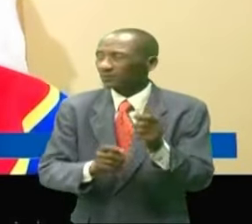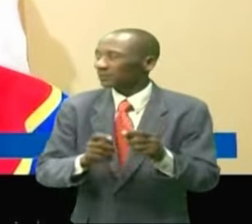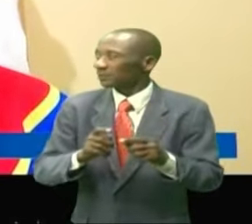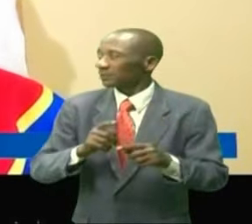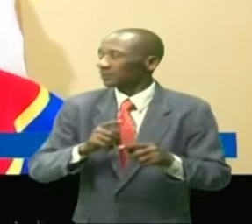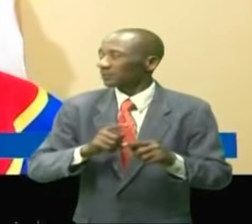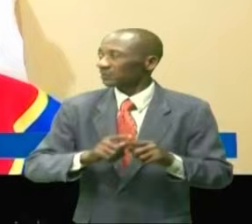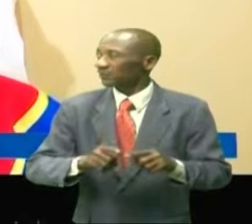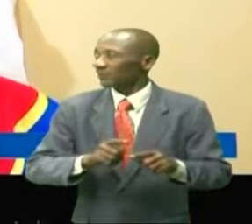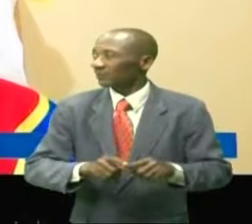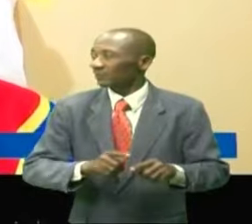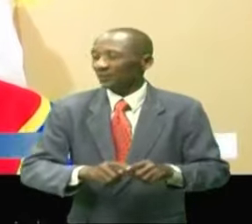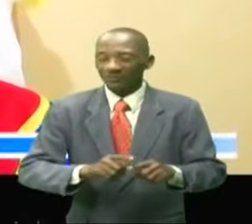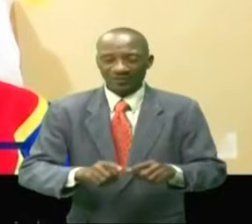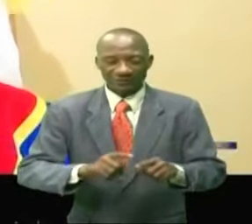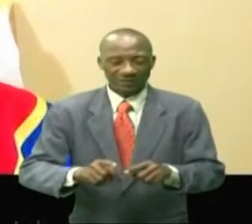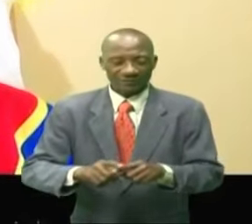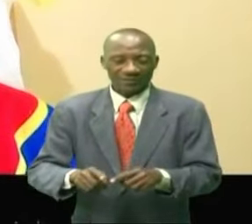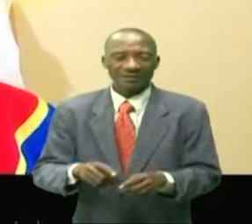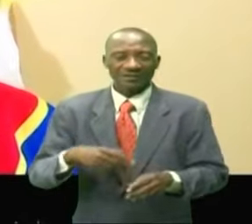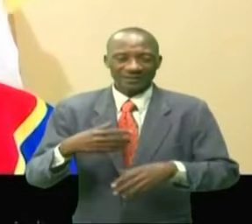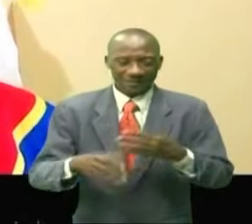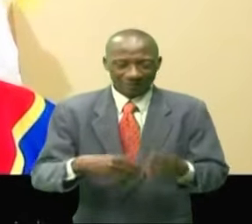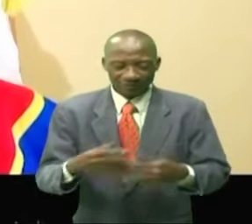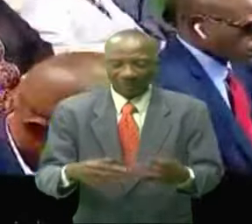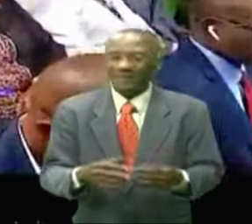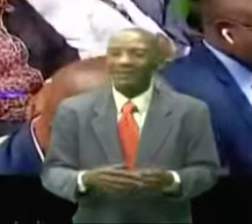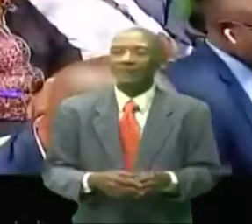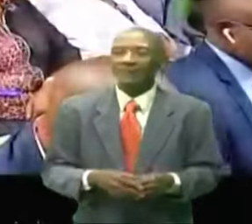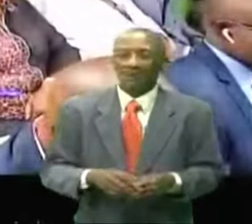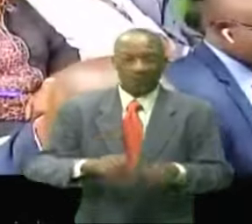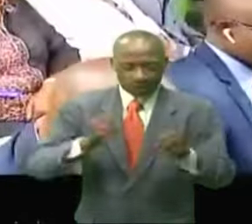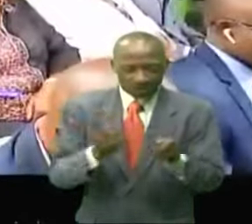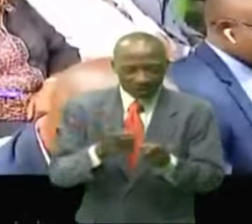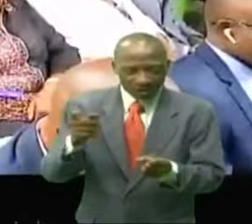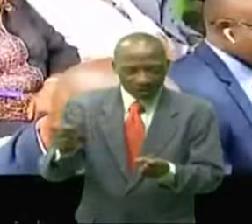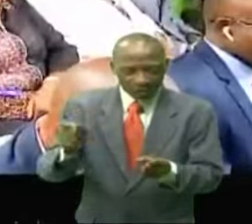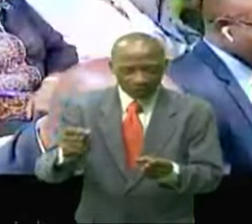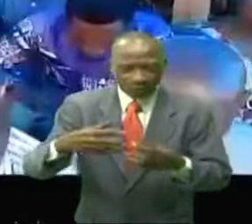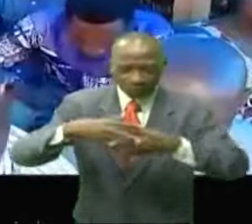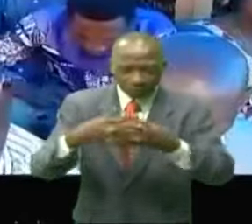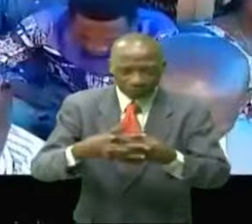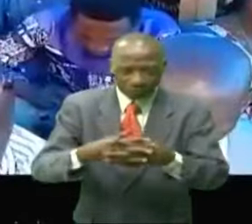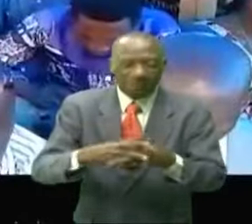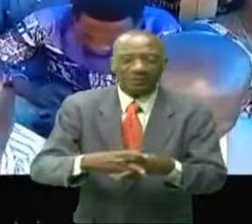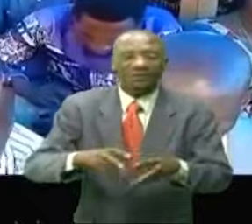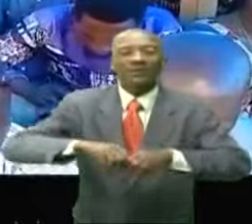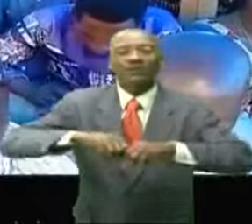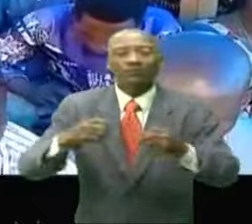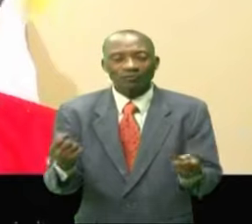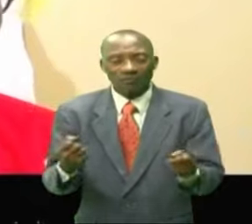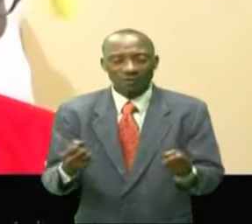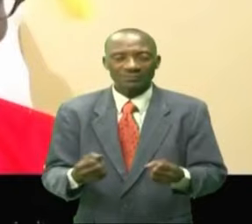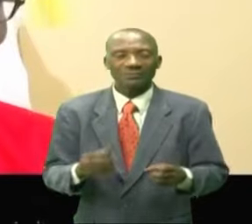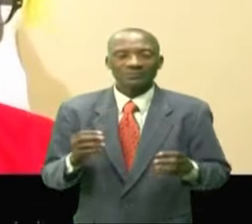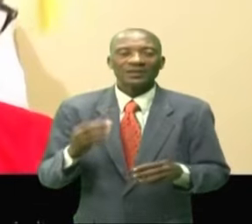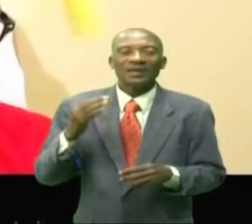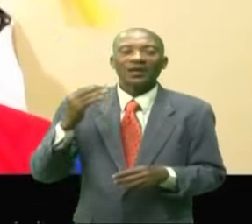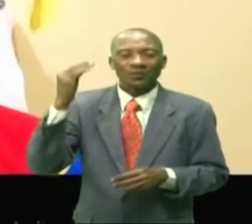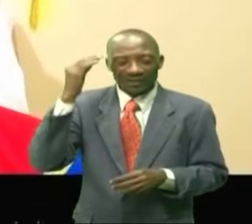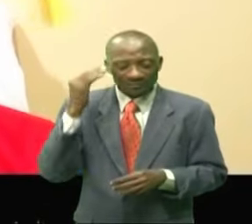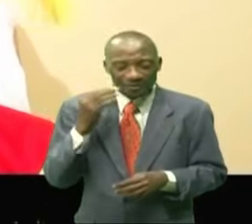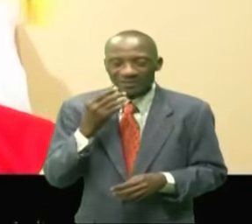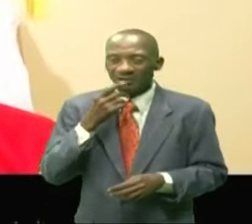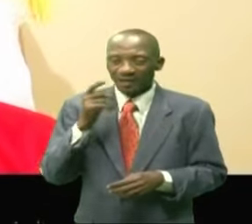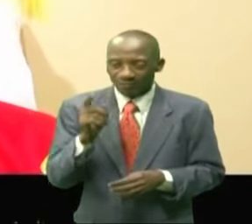choses se sont déroulées et c'était dans une bonne ambiance. Quand j'ai commencé, je suis inquiet. Nous réitérons encore ce verre-là de dire merci